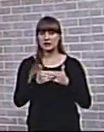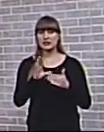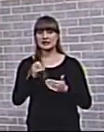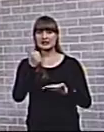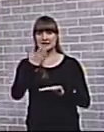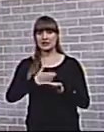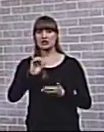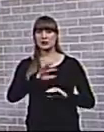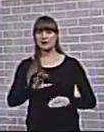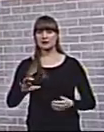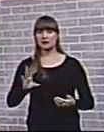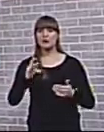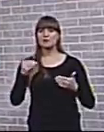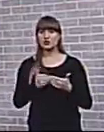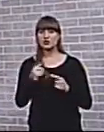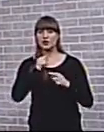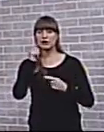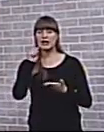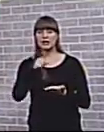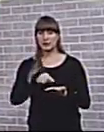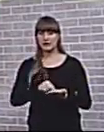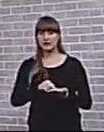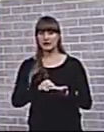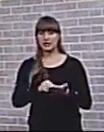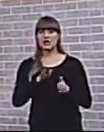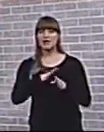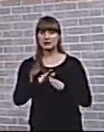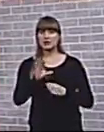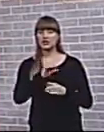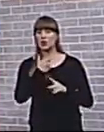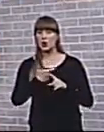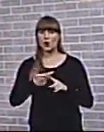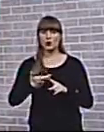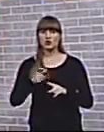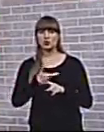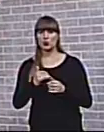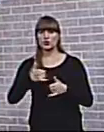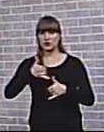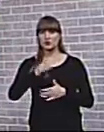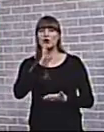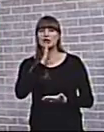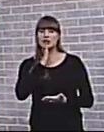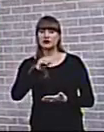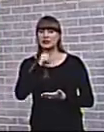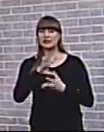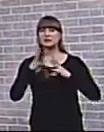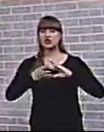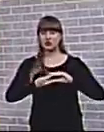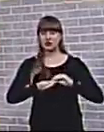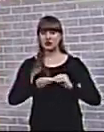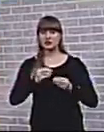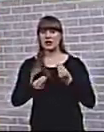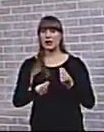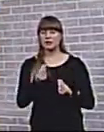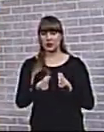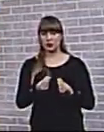столичным баскетболисткам. Но снова дальние броски, кстати, в исполнении очень-очень рослой девушки и самой результативной по итогам